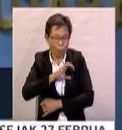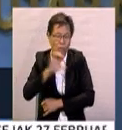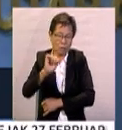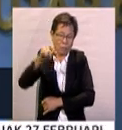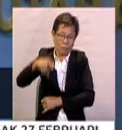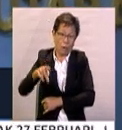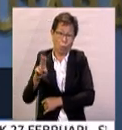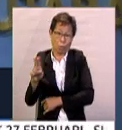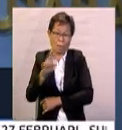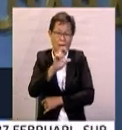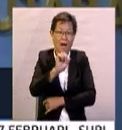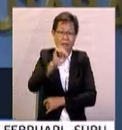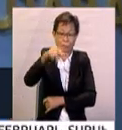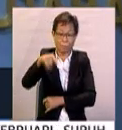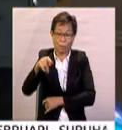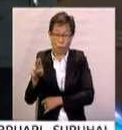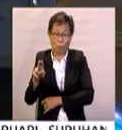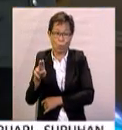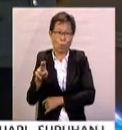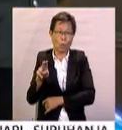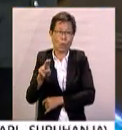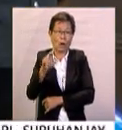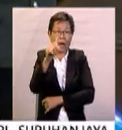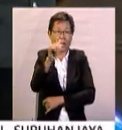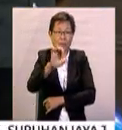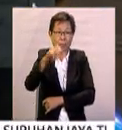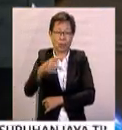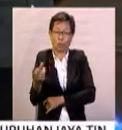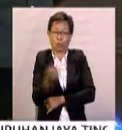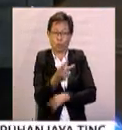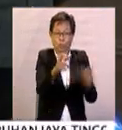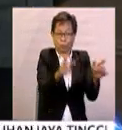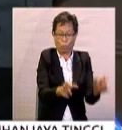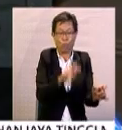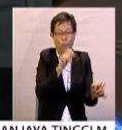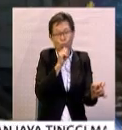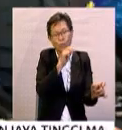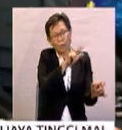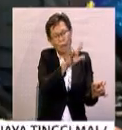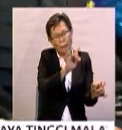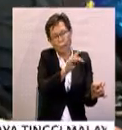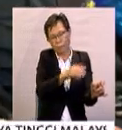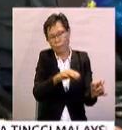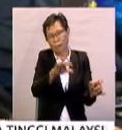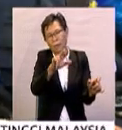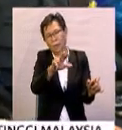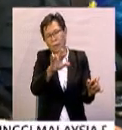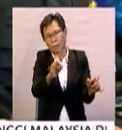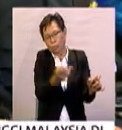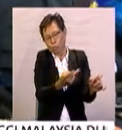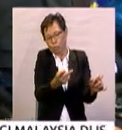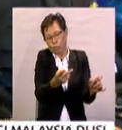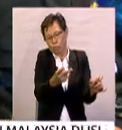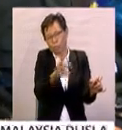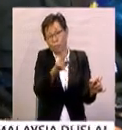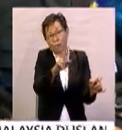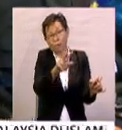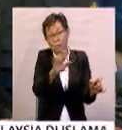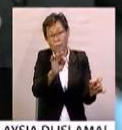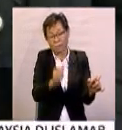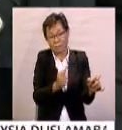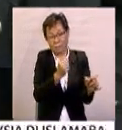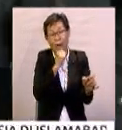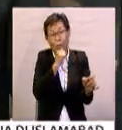Perai Utara ACP Nur Zaini Muhammad Nur, kedua-dua suspek berusia 38 dan 39 tahun itu